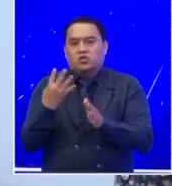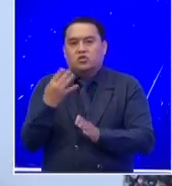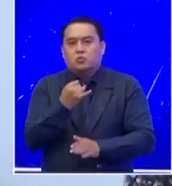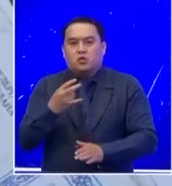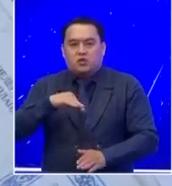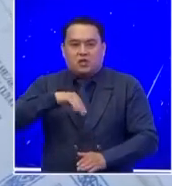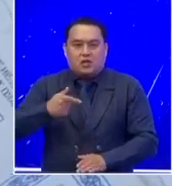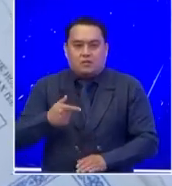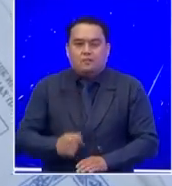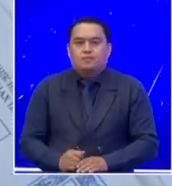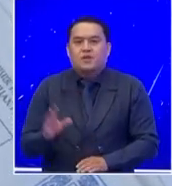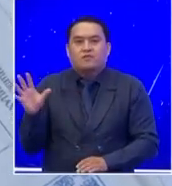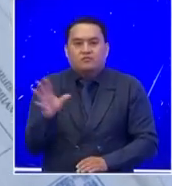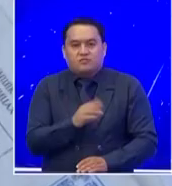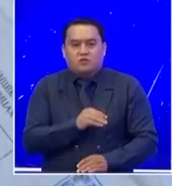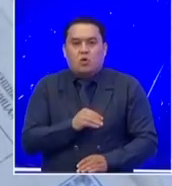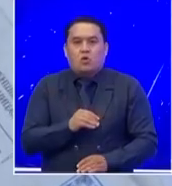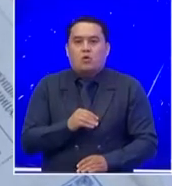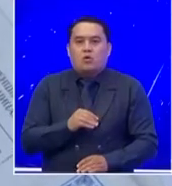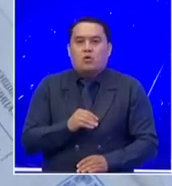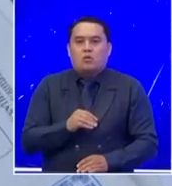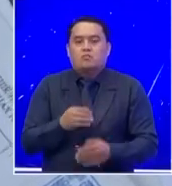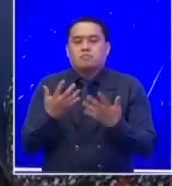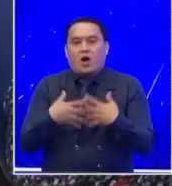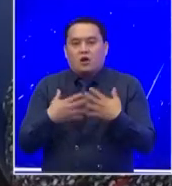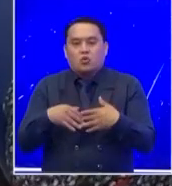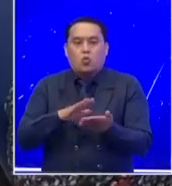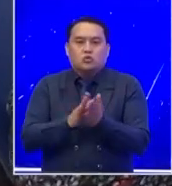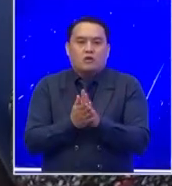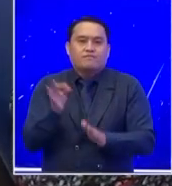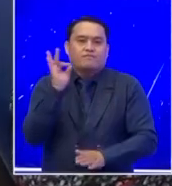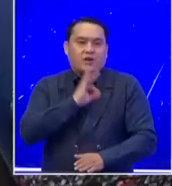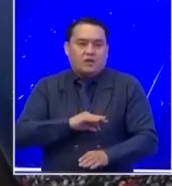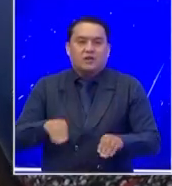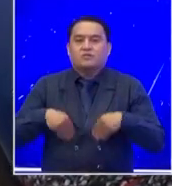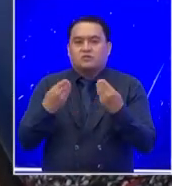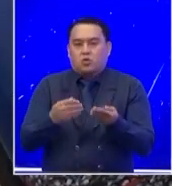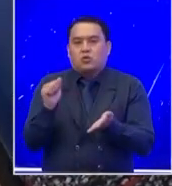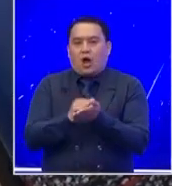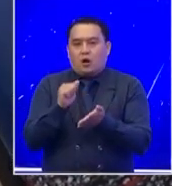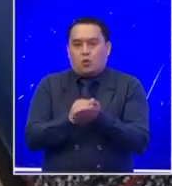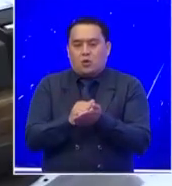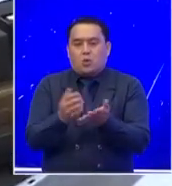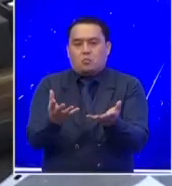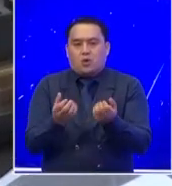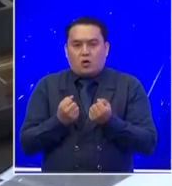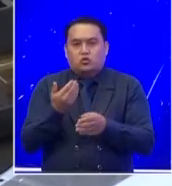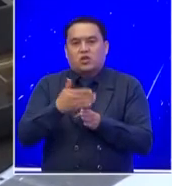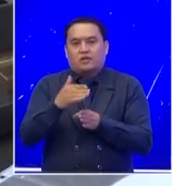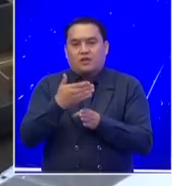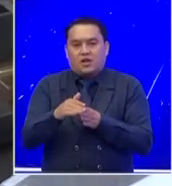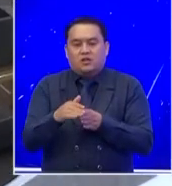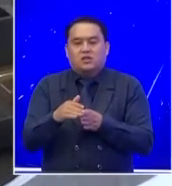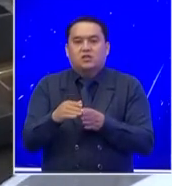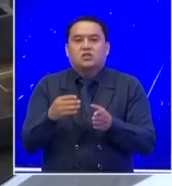миллиона тенге. Взвесив все «за» и «против», Бахаргуль Халметова посчитала условия выгодными и сдала все необходимые документы на получение кредита.